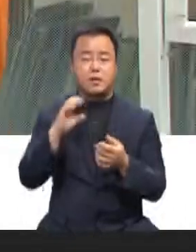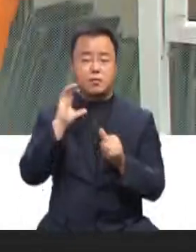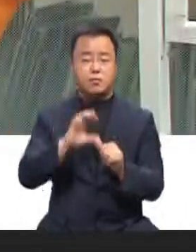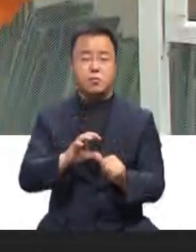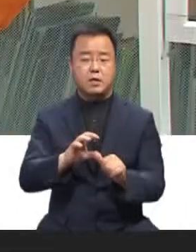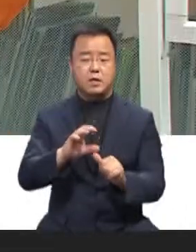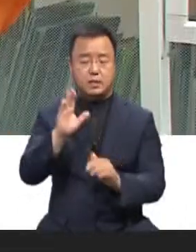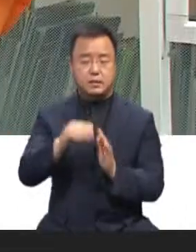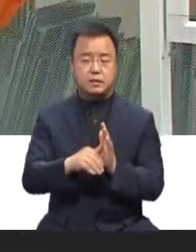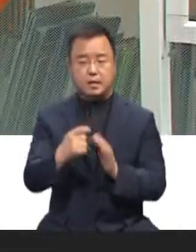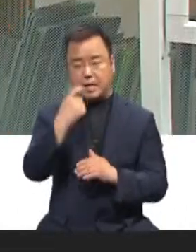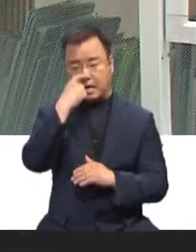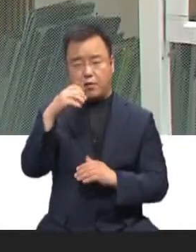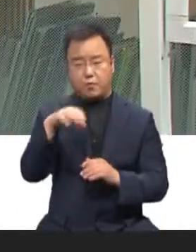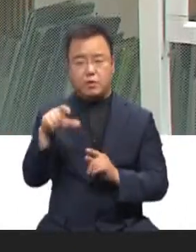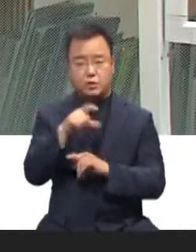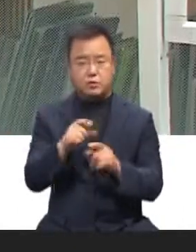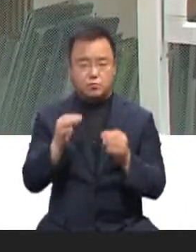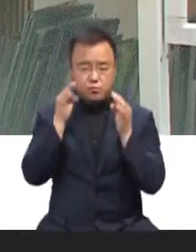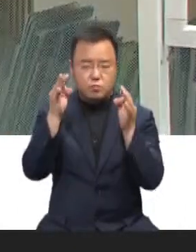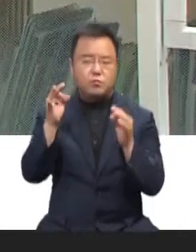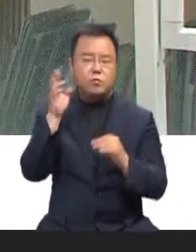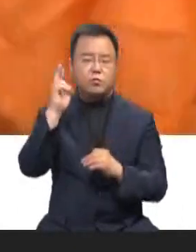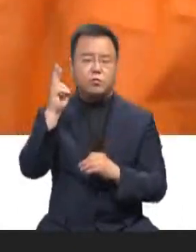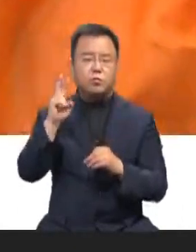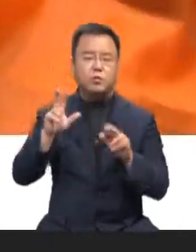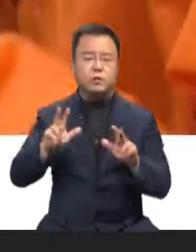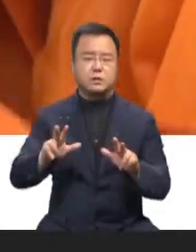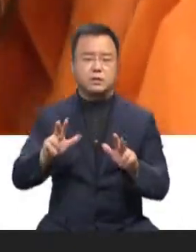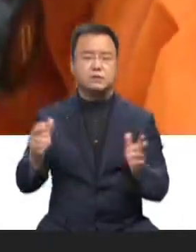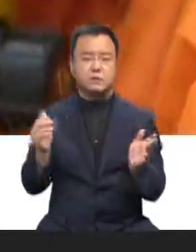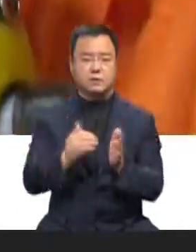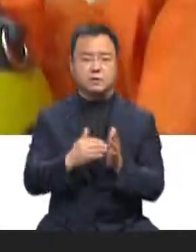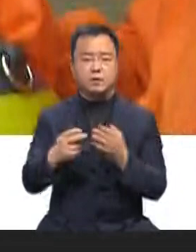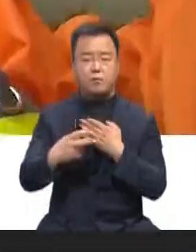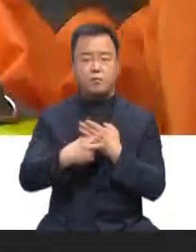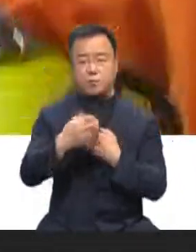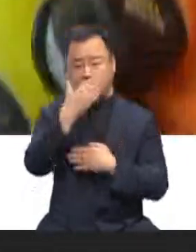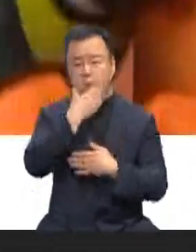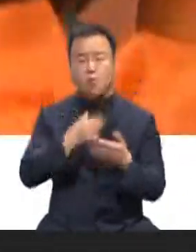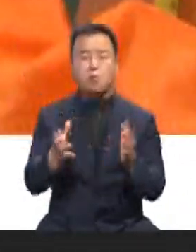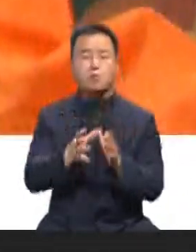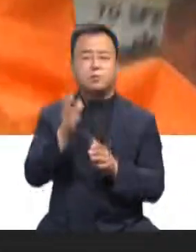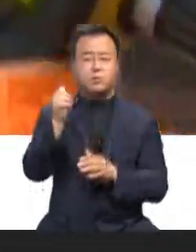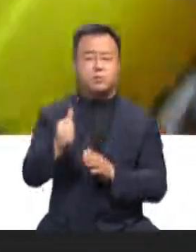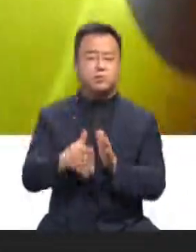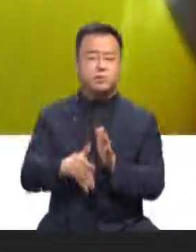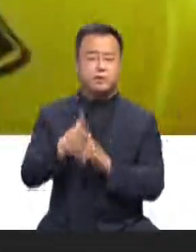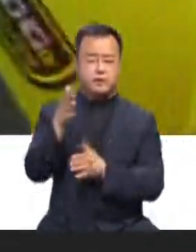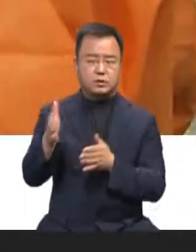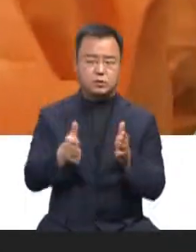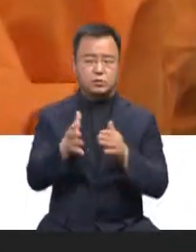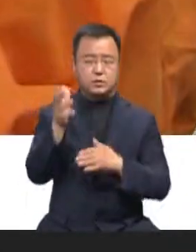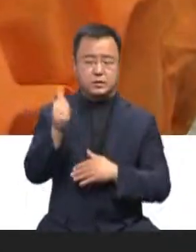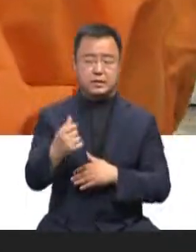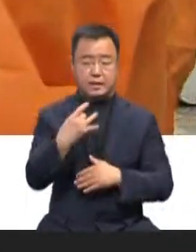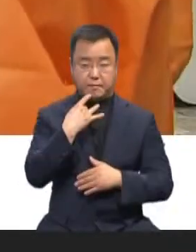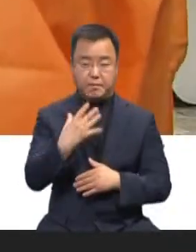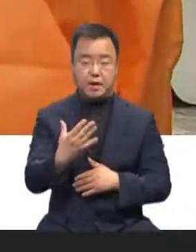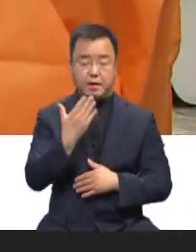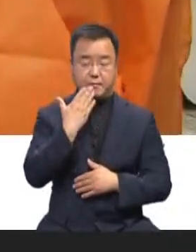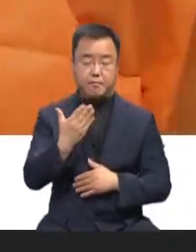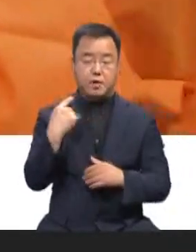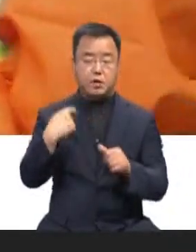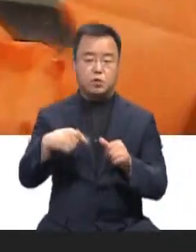학원들도 더 성의를 보일 텐데요 이 지금까지는 보건복지부 장관이 나 시 도지사 대만 이런 것들을 할 수 있었고